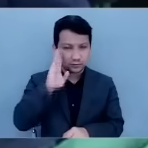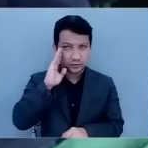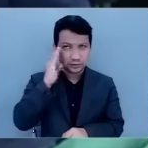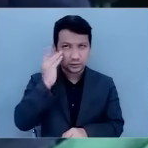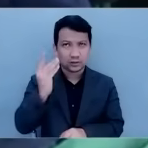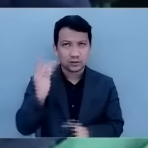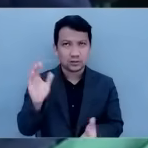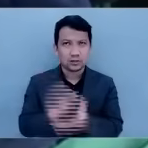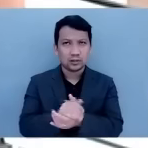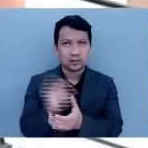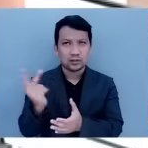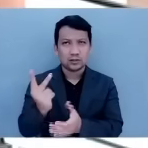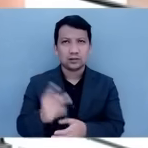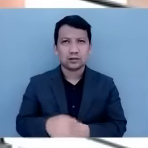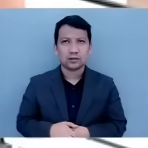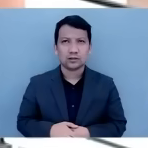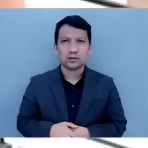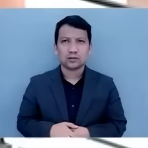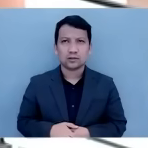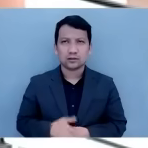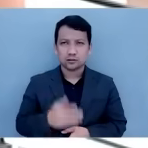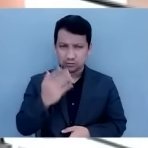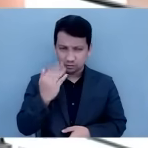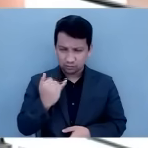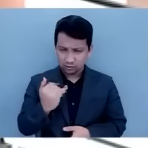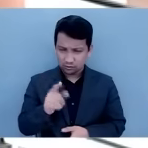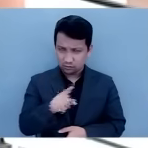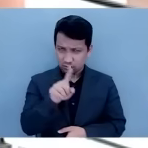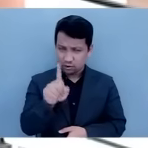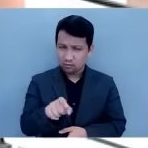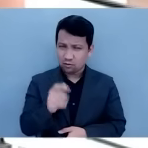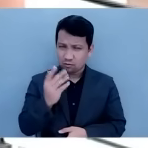amo, bakit ganun na lang kayo ka